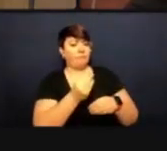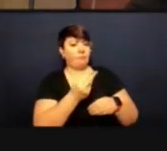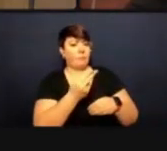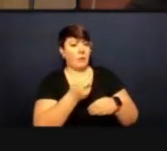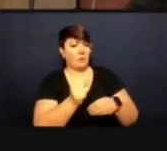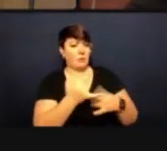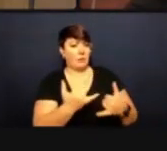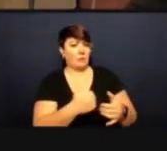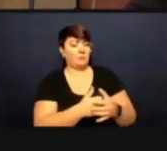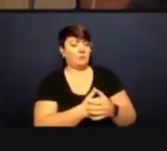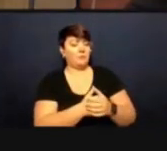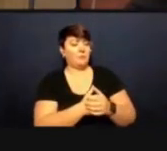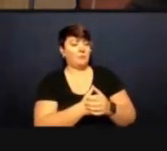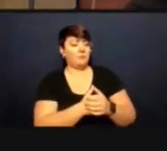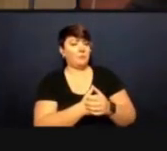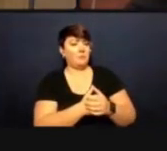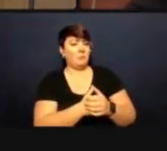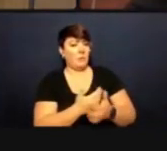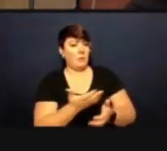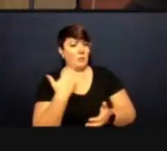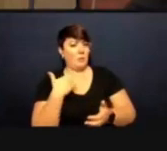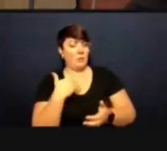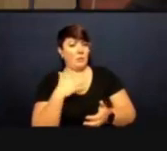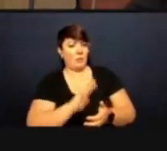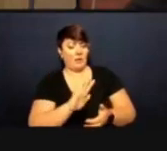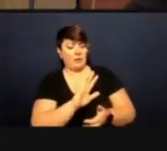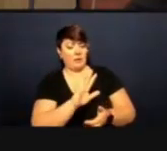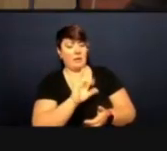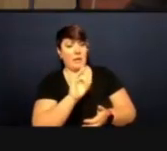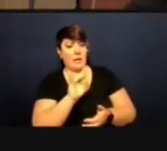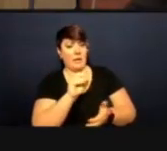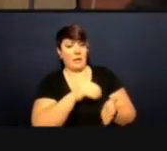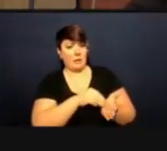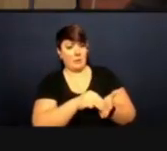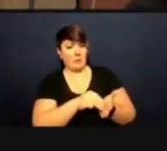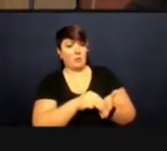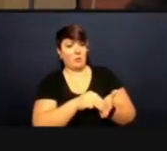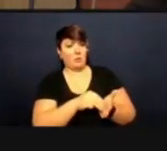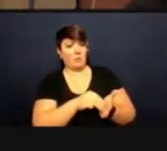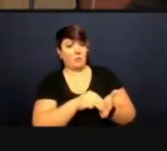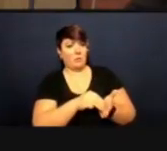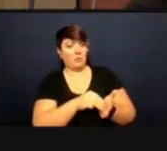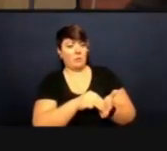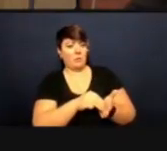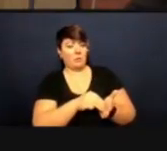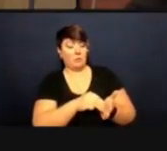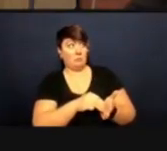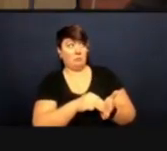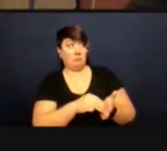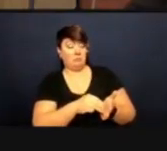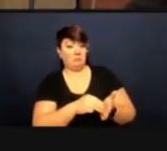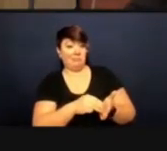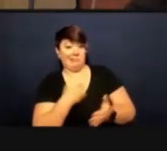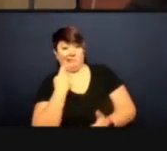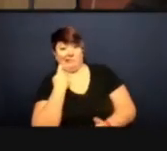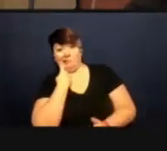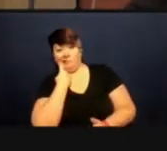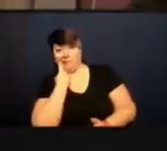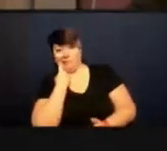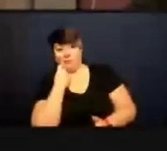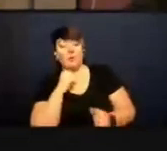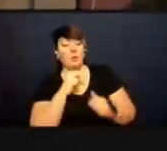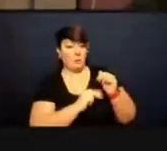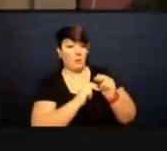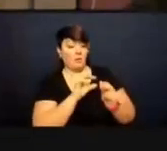Je, mmeweka mikakati gani au una maoni gani kuhusu kujenga upya shule za upili